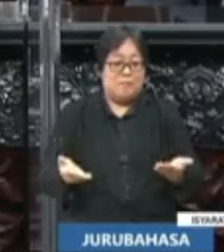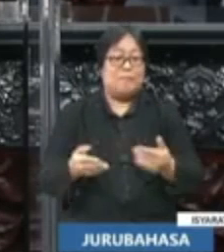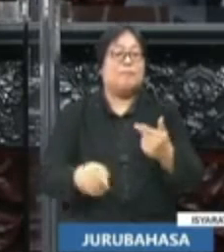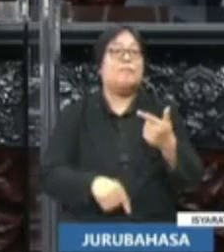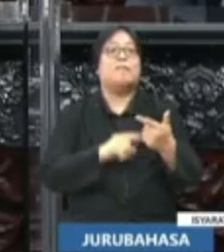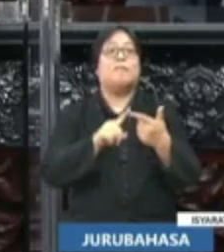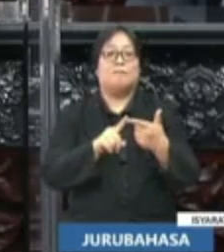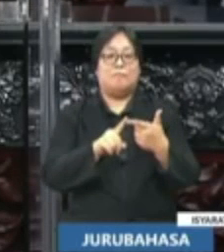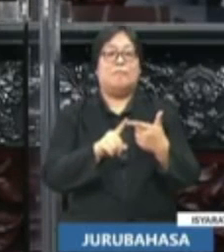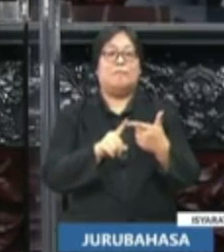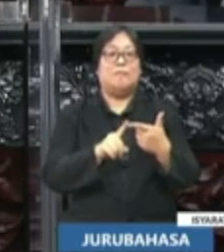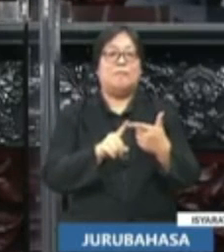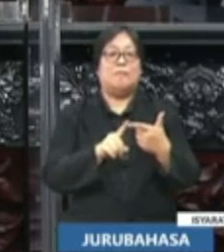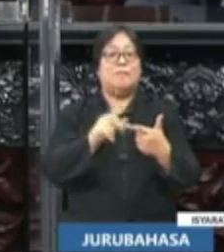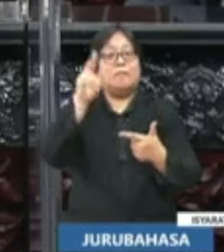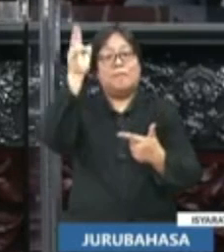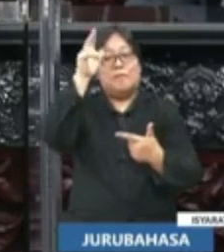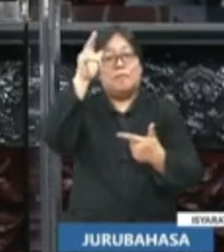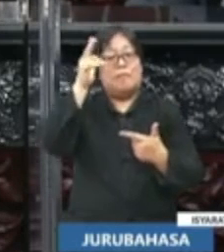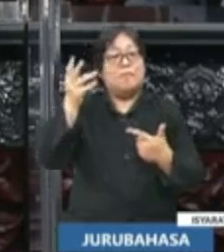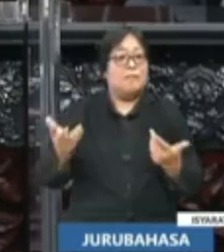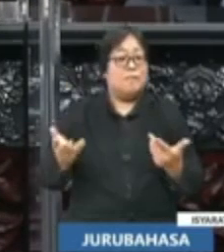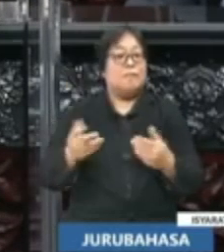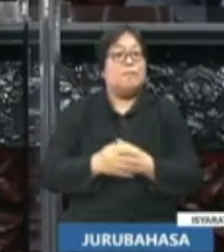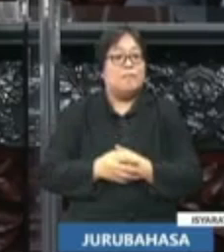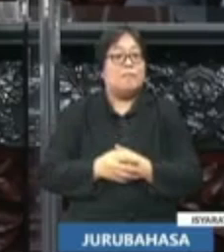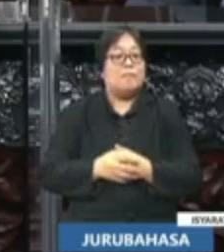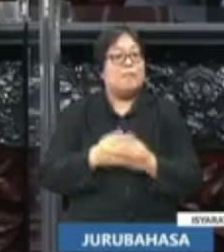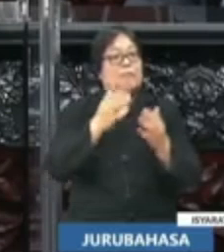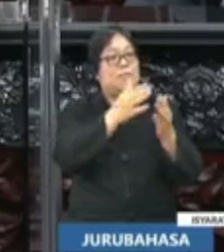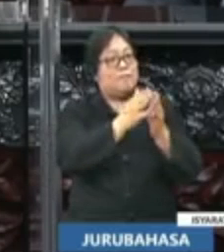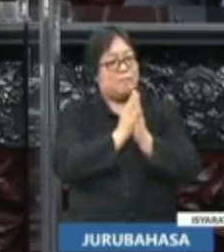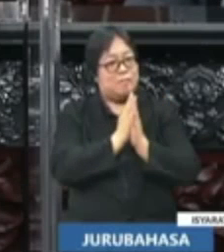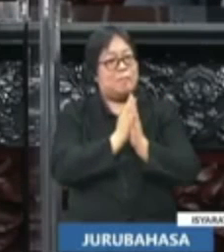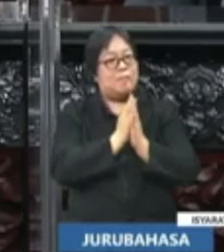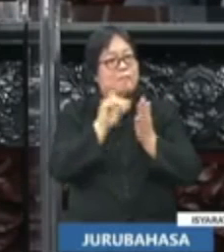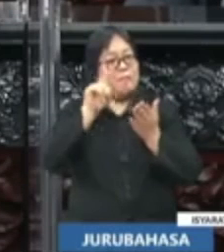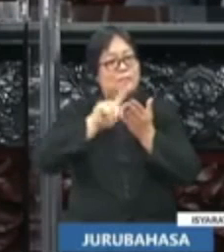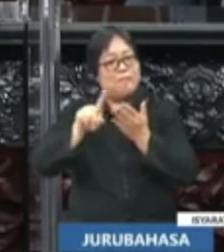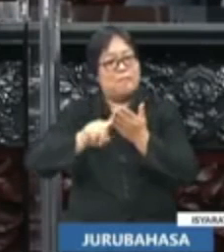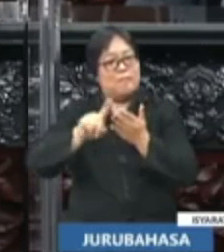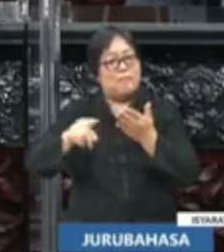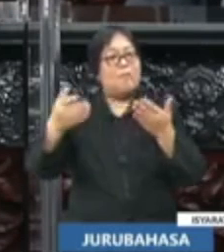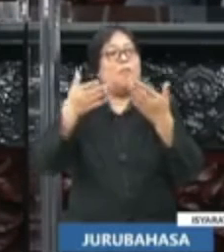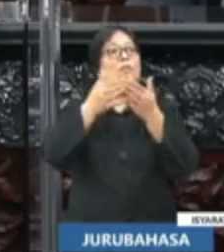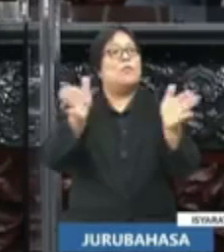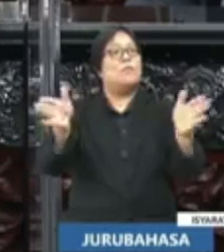dan kedua, kerajaan digesa membuat penyiasatan lebih